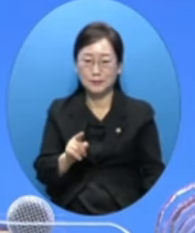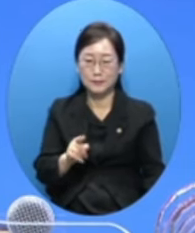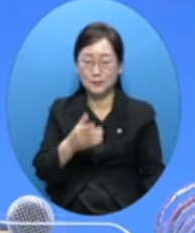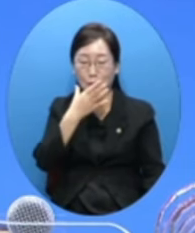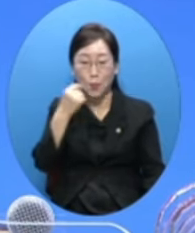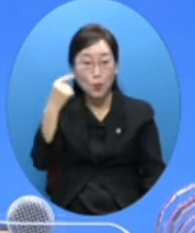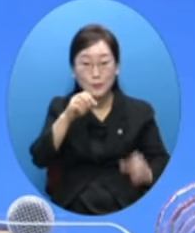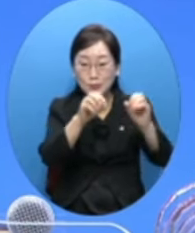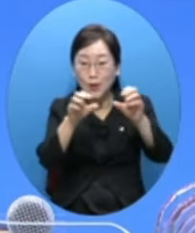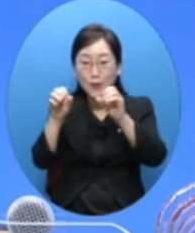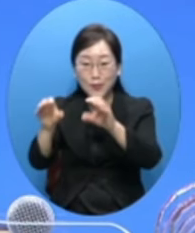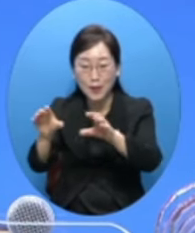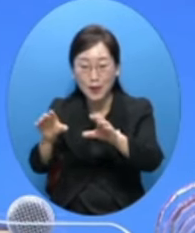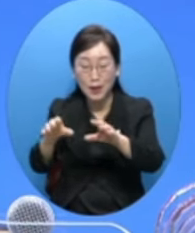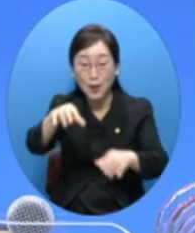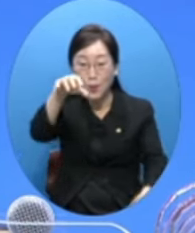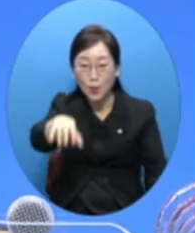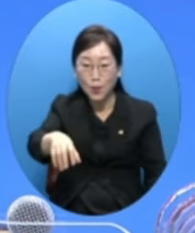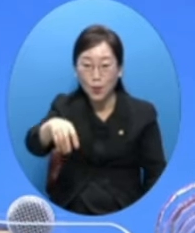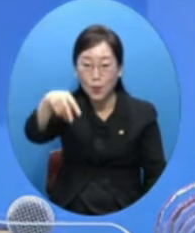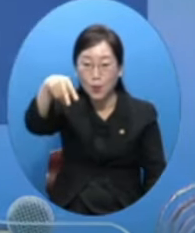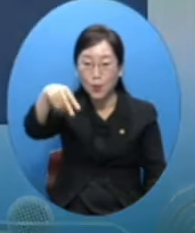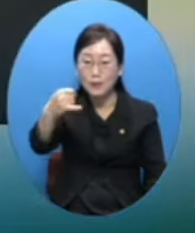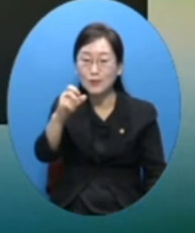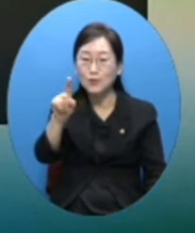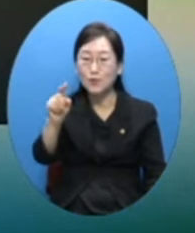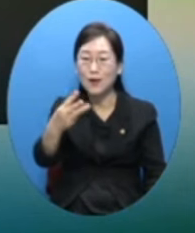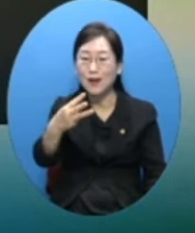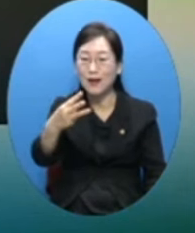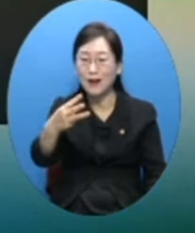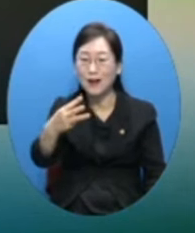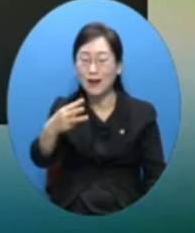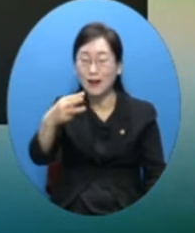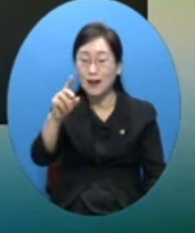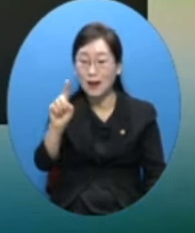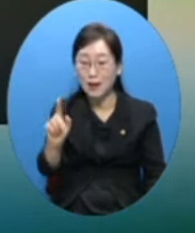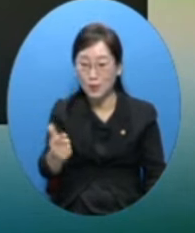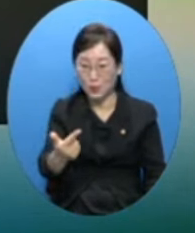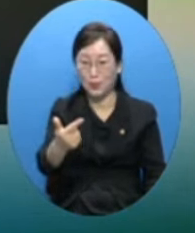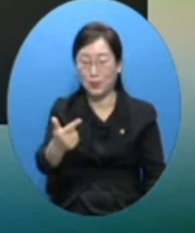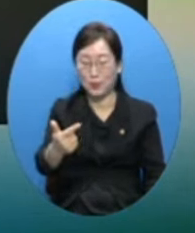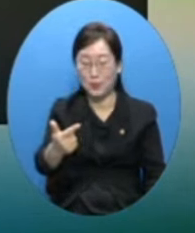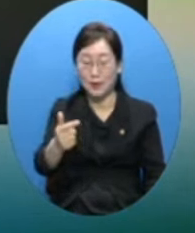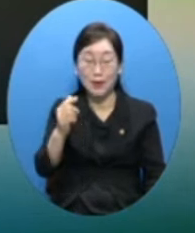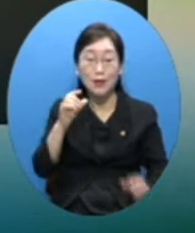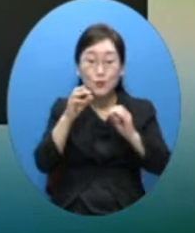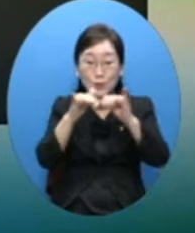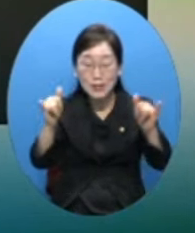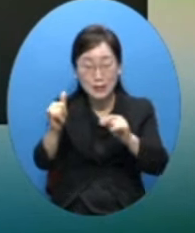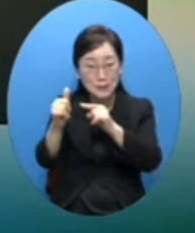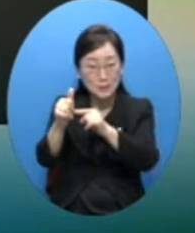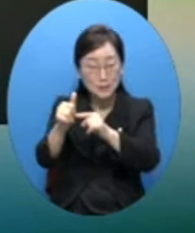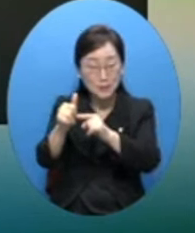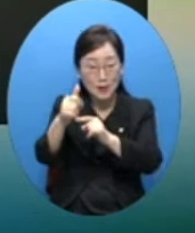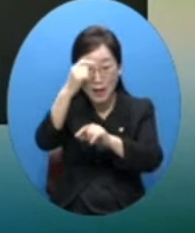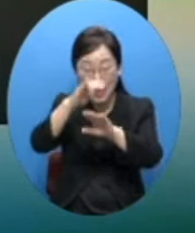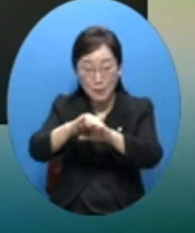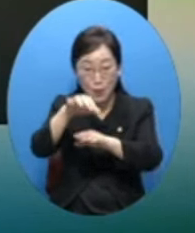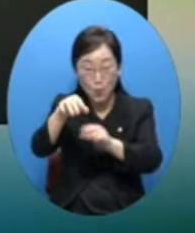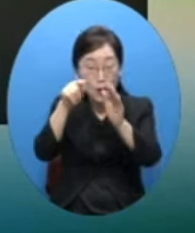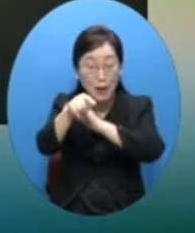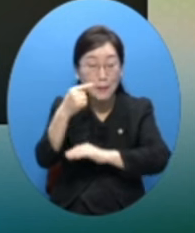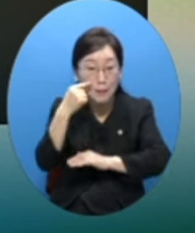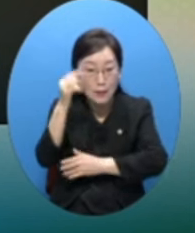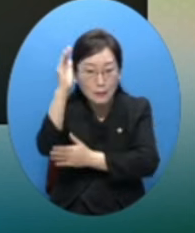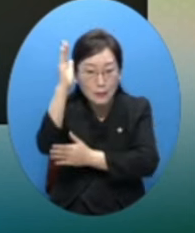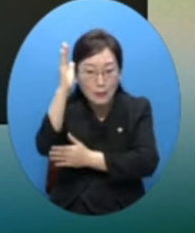전하던 수알런 선교사님 예배 드리는 곳에 가서 설교 듣다가 막 성령을